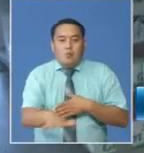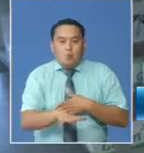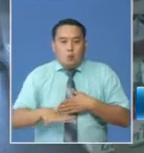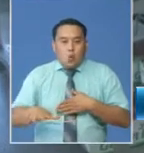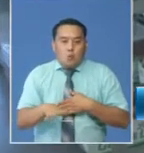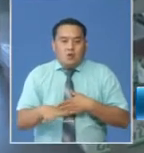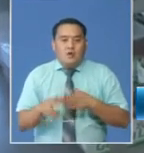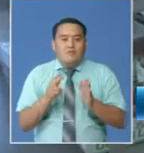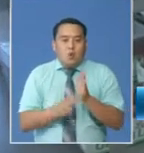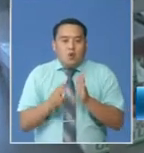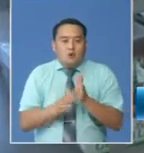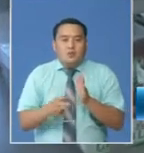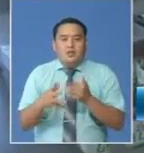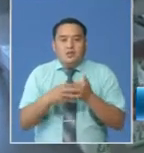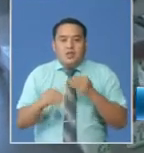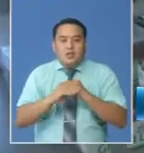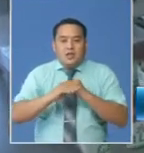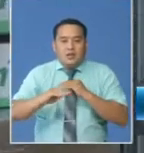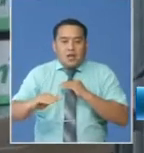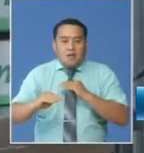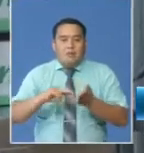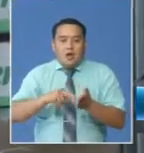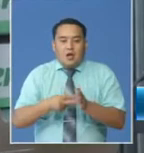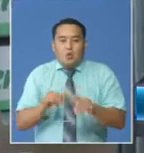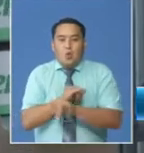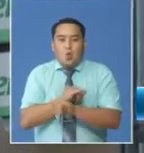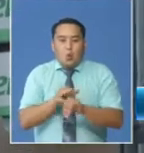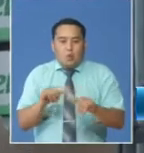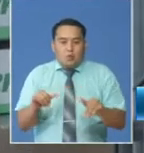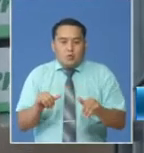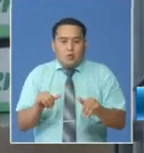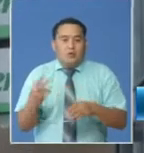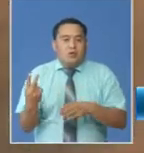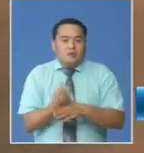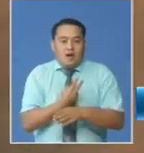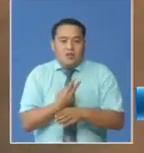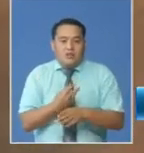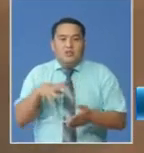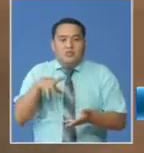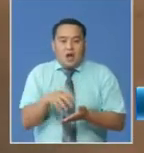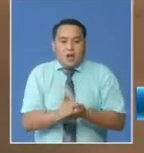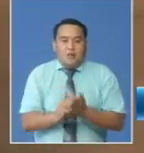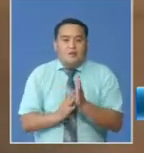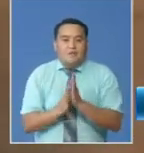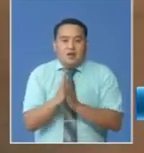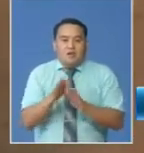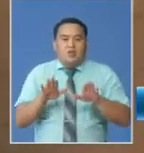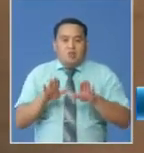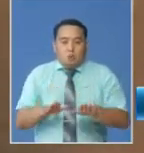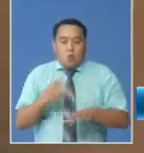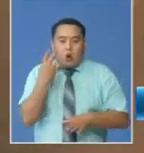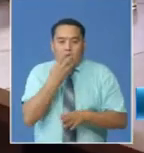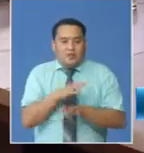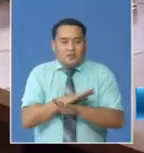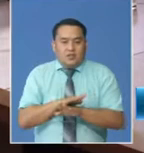составляют сегодня 80 гектаров. На следующий год их планируют увеличить как минимум вдвое и начать заниматься разведением не только